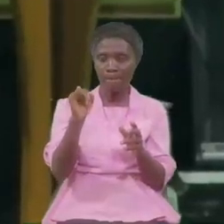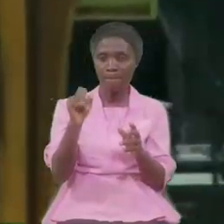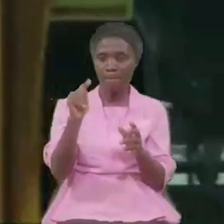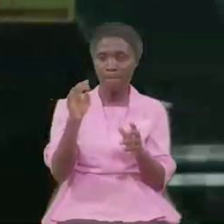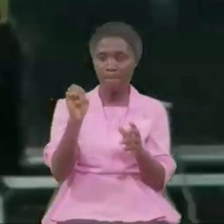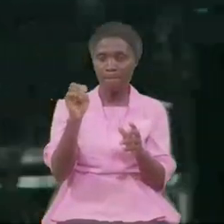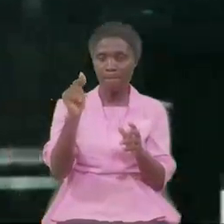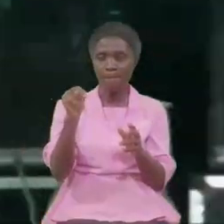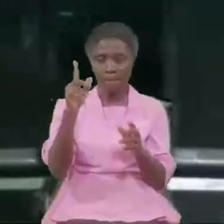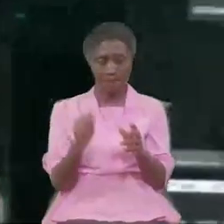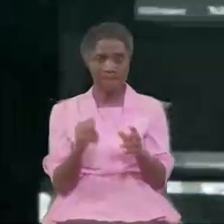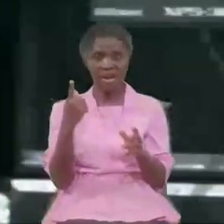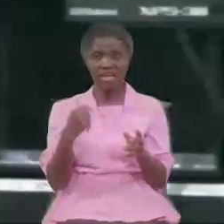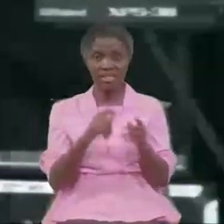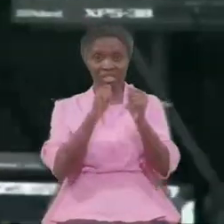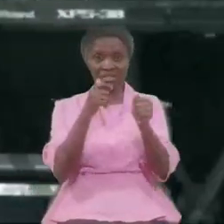Le don du salut